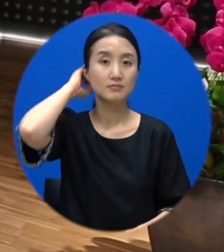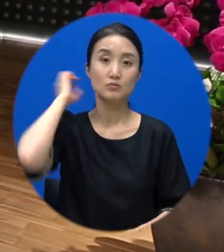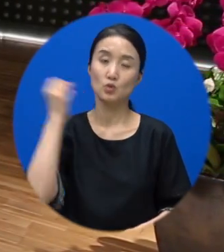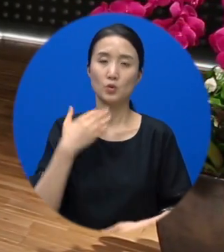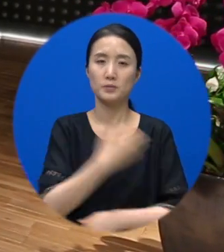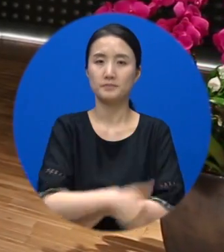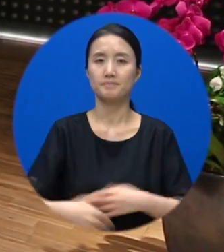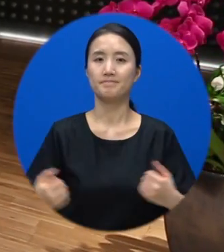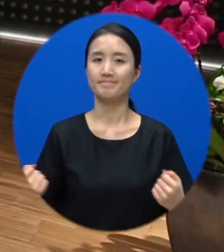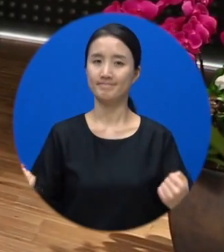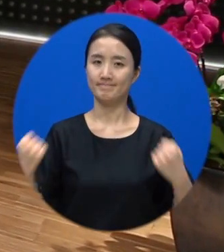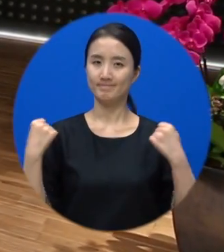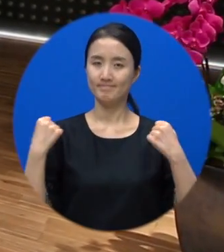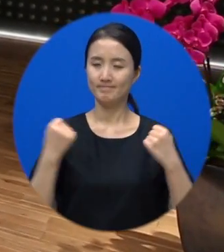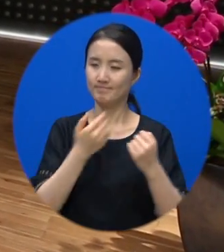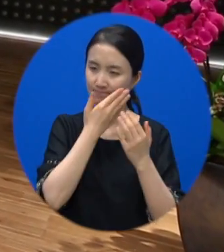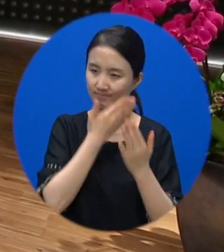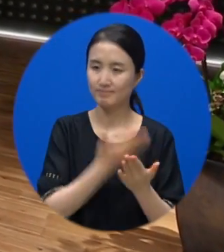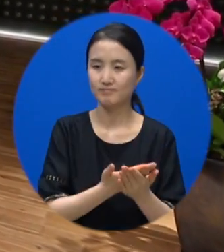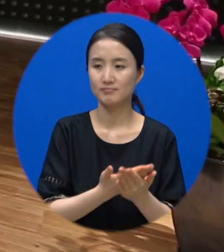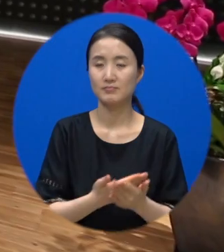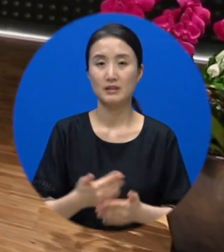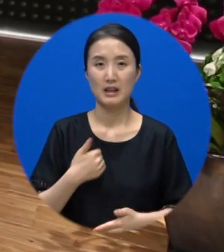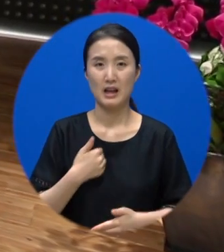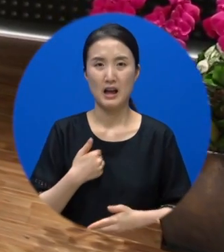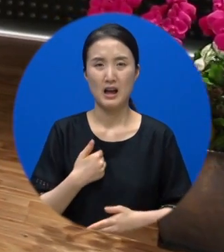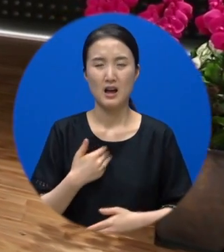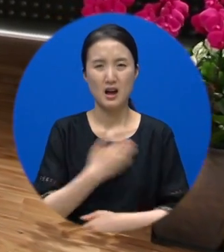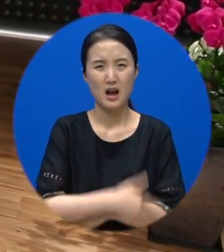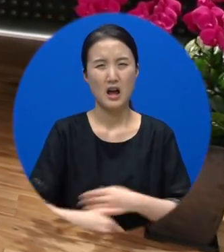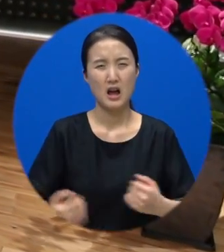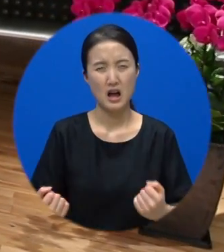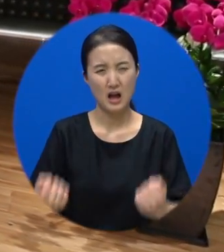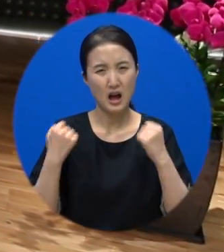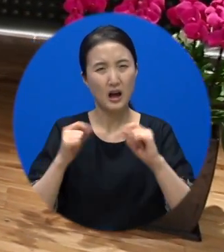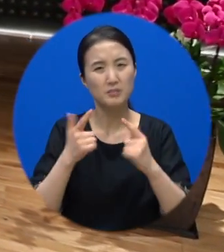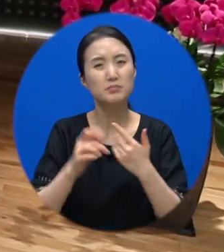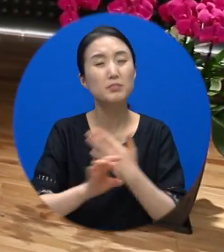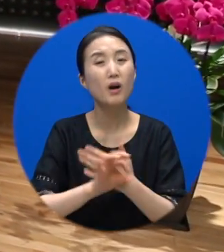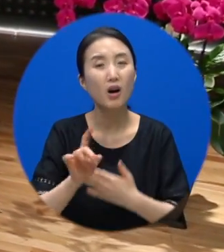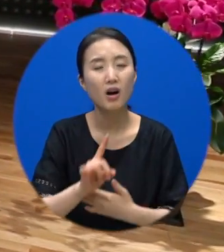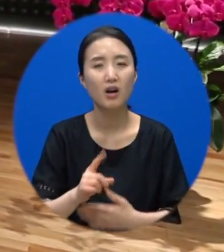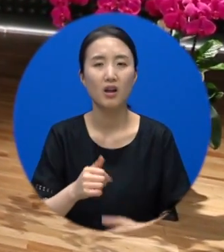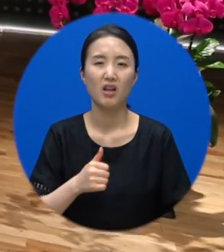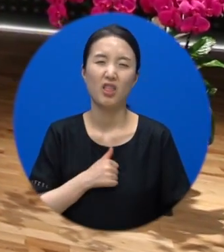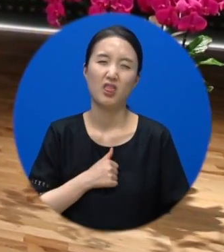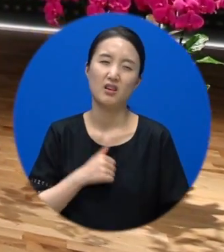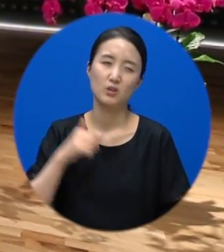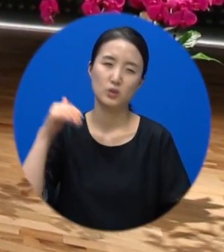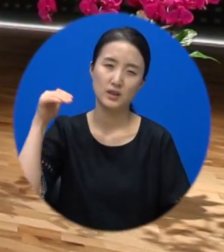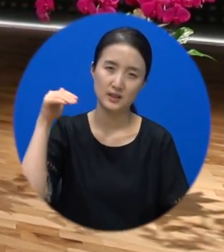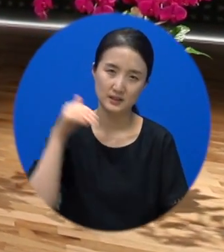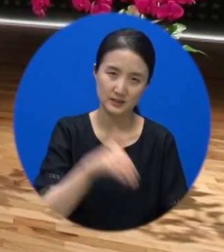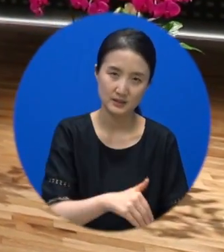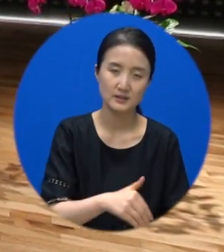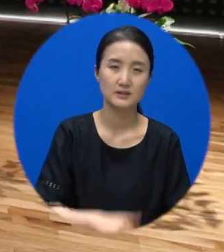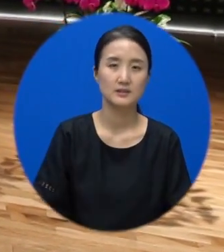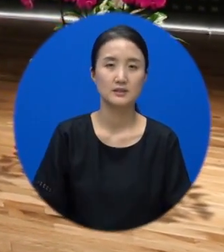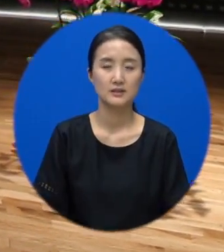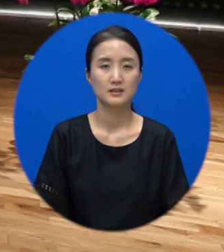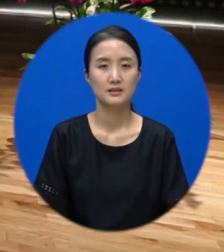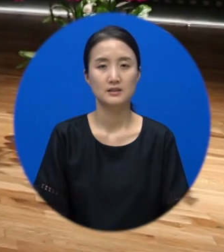그리고 체력을 키우는 거. 내 몸이 내 맘대로 안 움직이면 자신감이 그대로 내려가요. 이것은